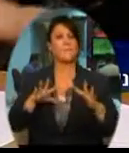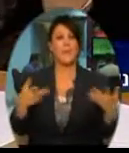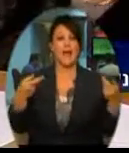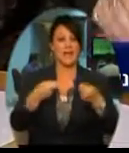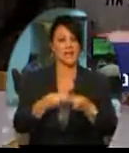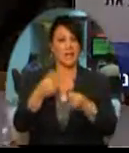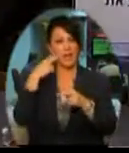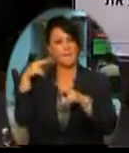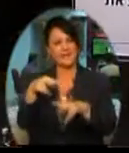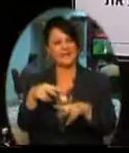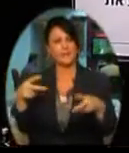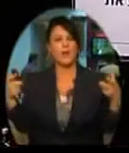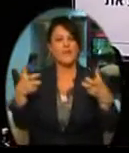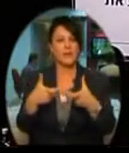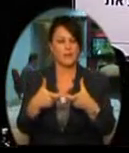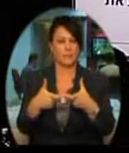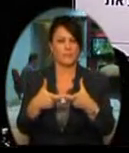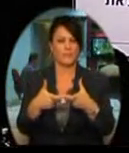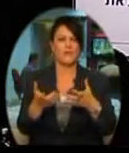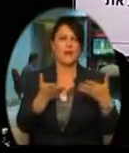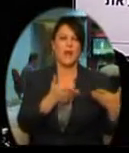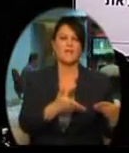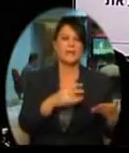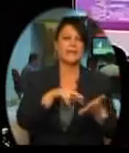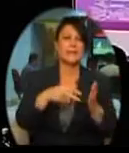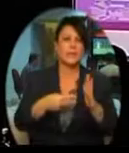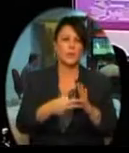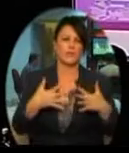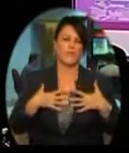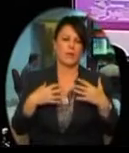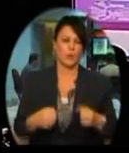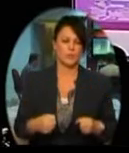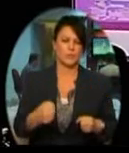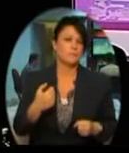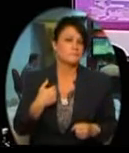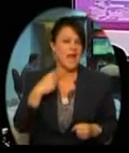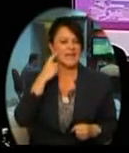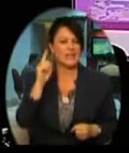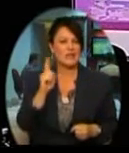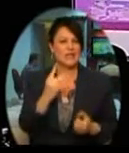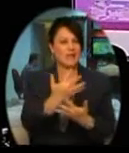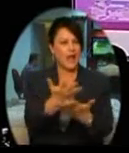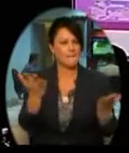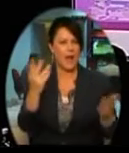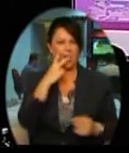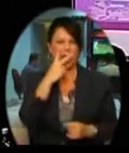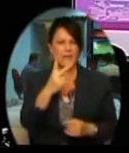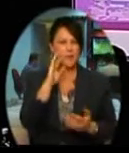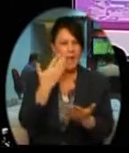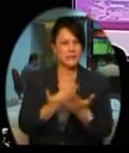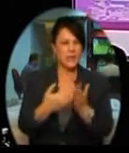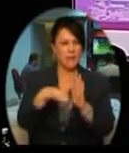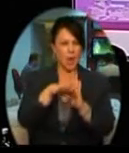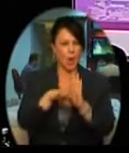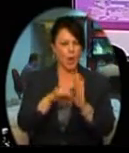ההיבטים החברתיים ובין תכנון ובין בריאות. אני לא יודעת כמה מכם ראיתם את הצעת החוק החדשה